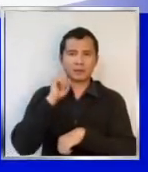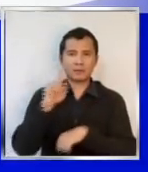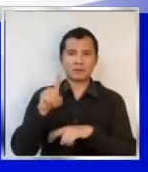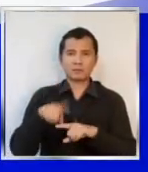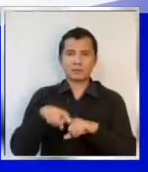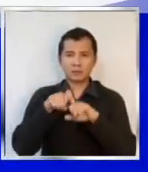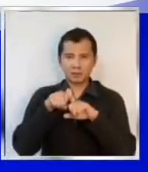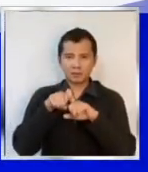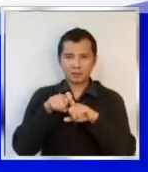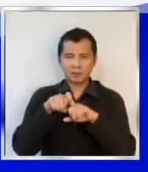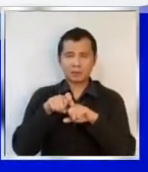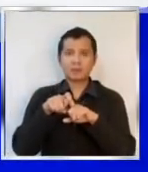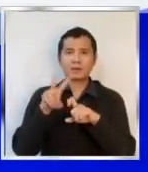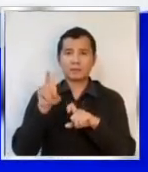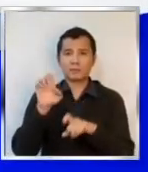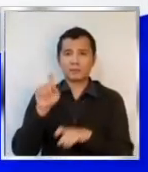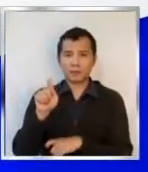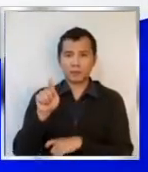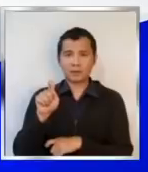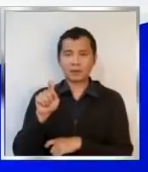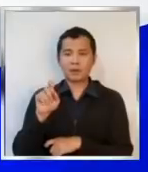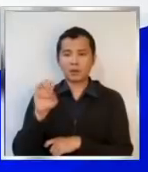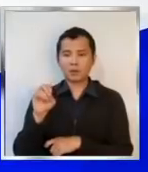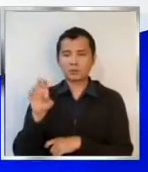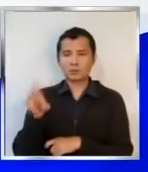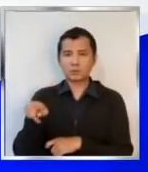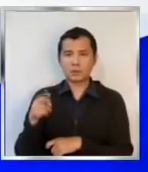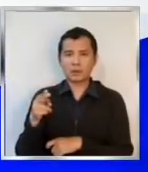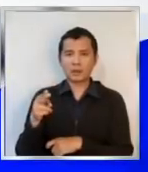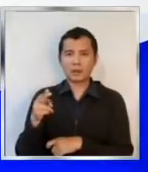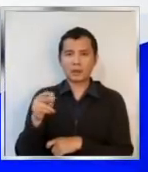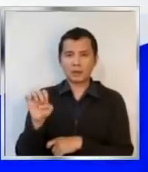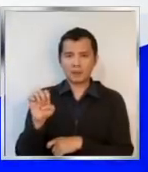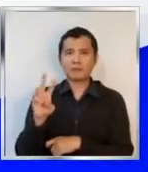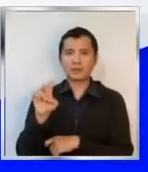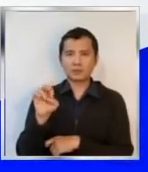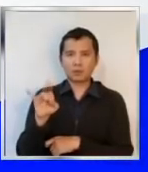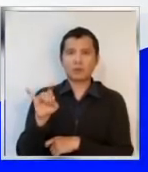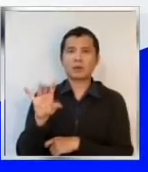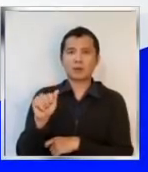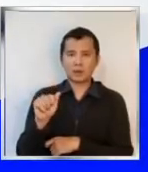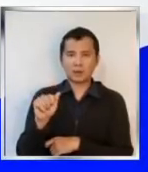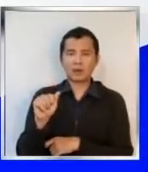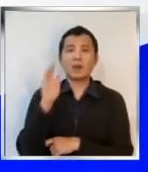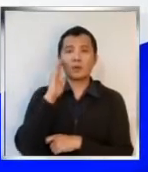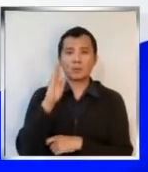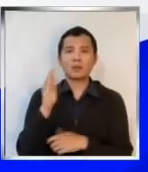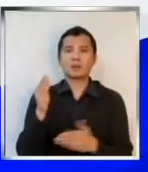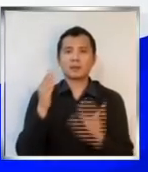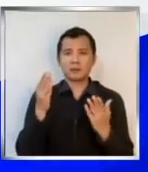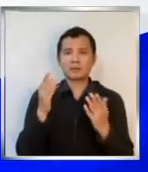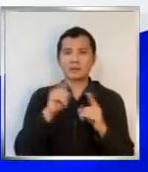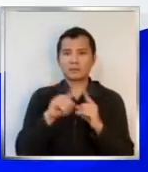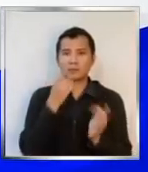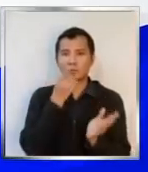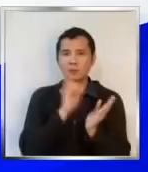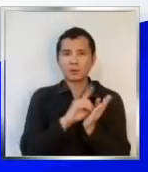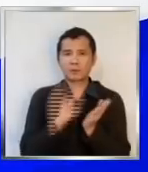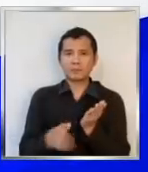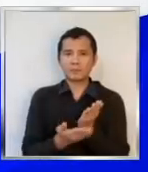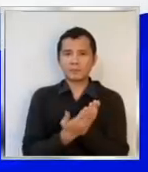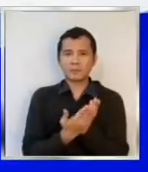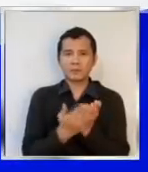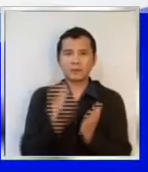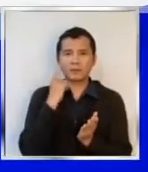na si Dr. Josue Victoria. Hinihikayat ding mag-submit ng affidavit at mga dokumento ang mga concerned group, pati